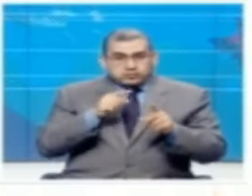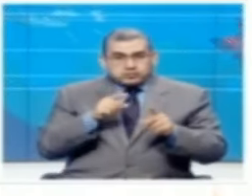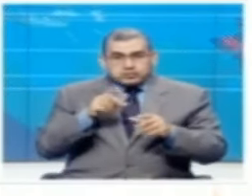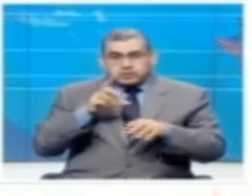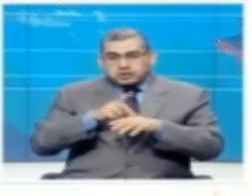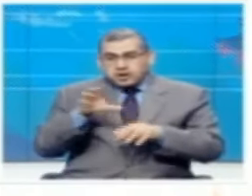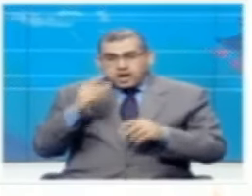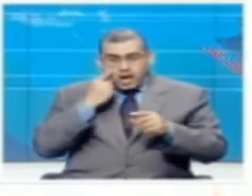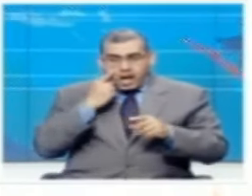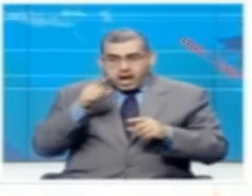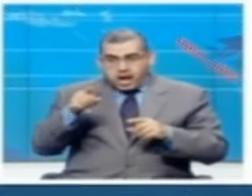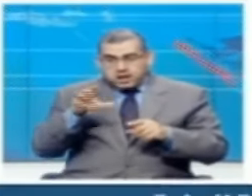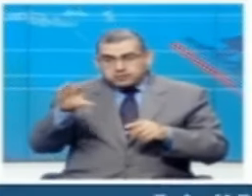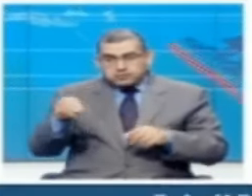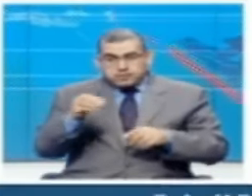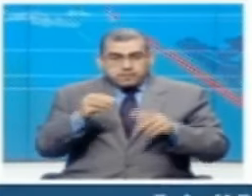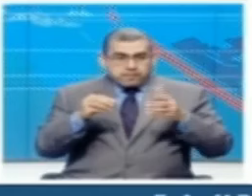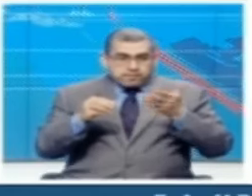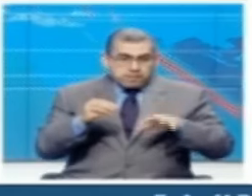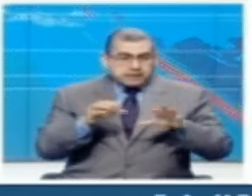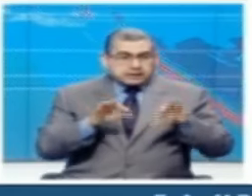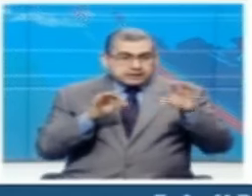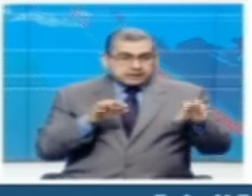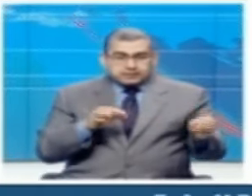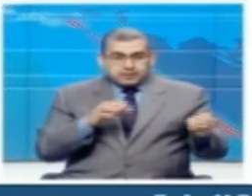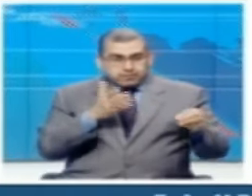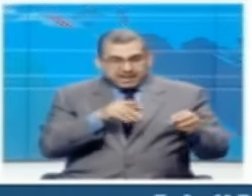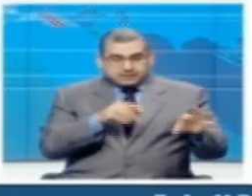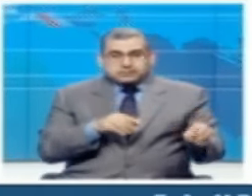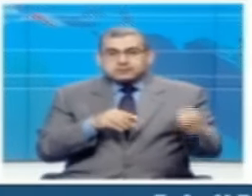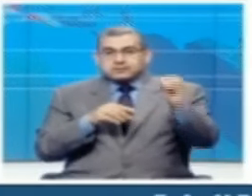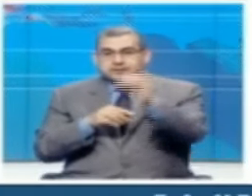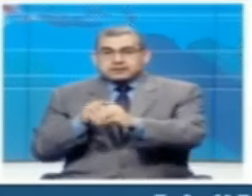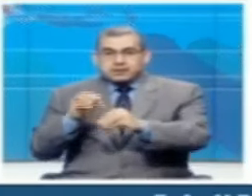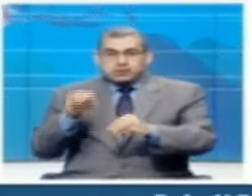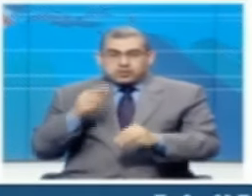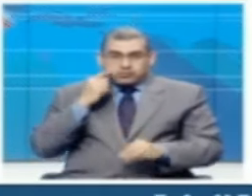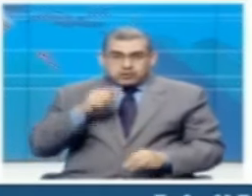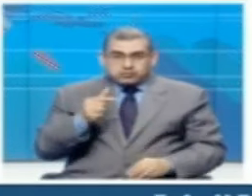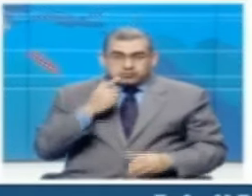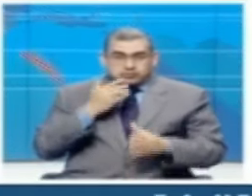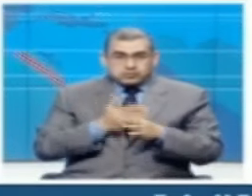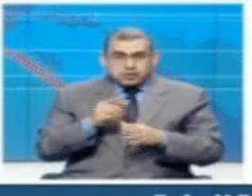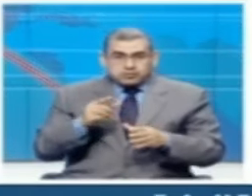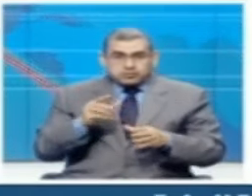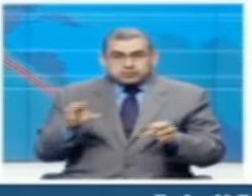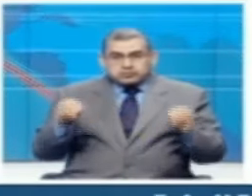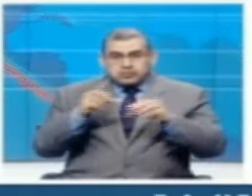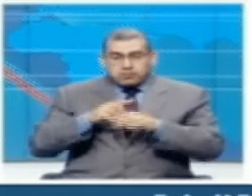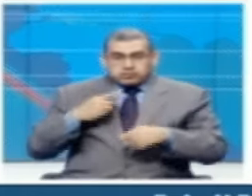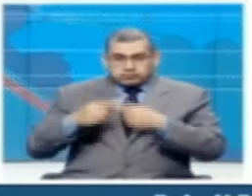من الاحياء ام من حديث الموتى وعمليه النقل في حد ذاتها تب يعني تعتبر موضوع